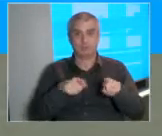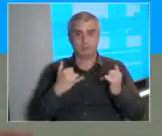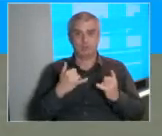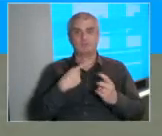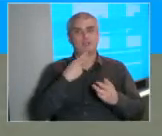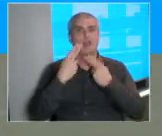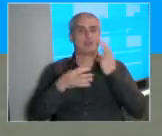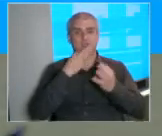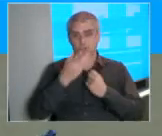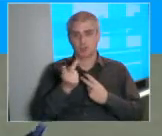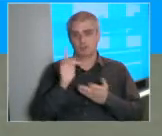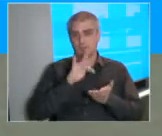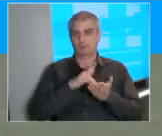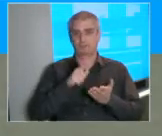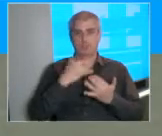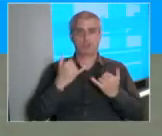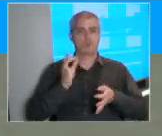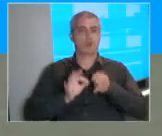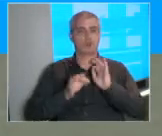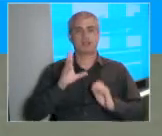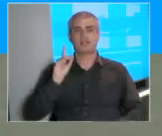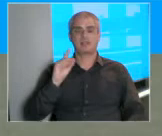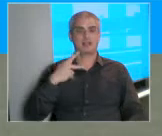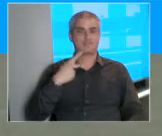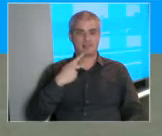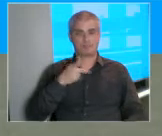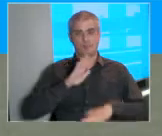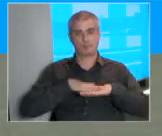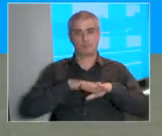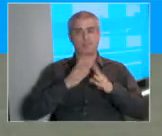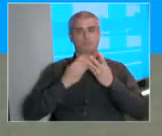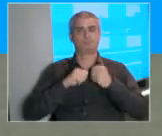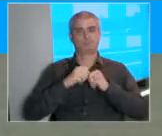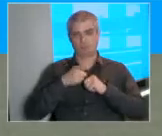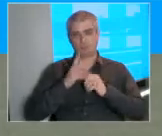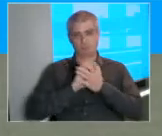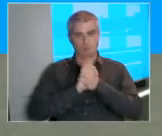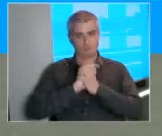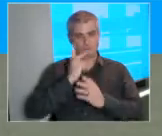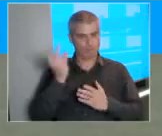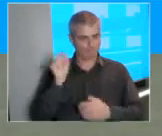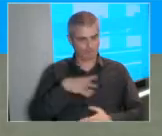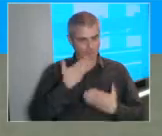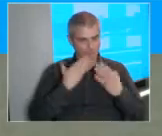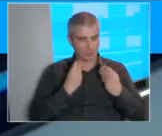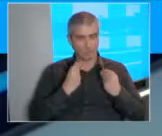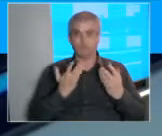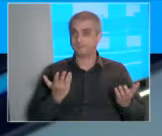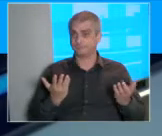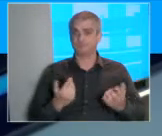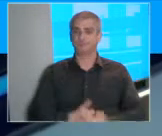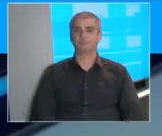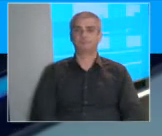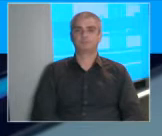כדי לענות על השאלות האלה נמצא איתנו כאן היום עורך דין דניאל פרידנברג, מומחה לדיני משפחה. שוב שלום שבאת אלינו, תודה. שלום שלום. טוב,